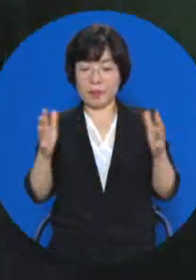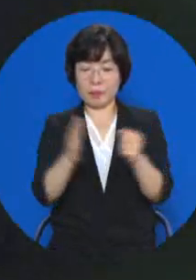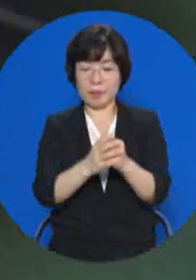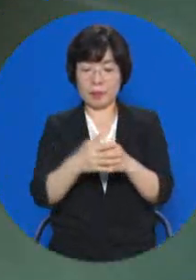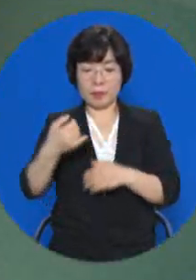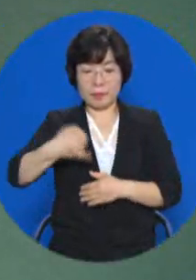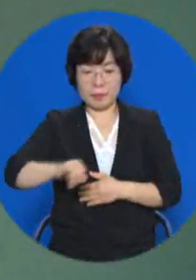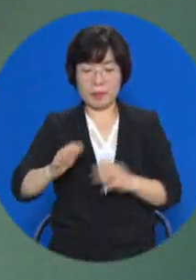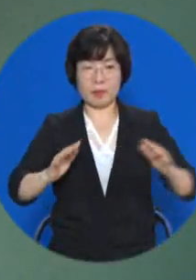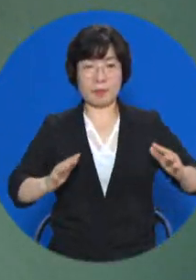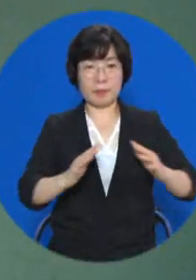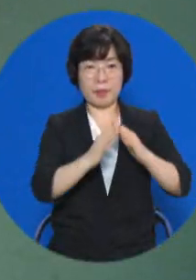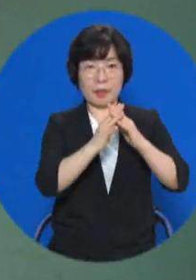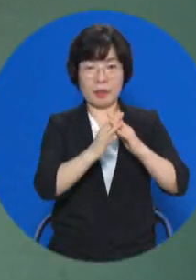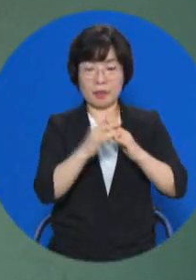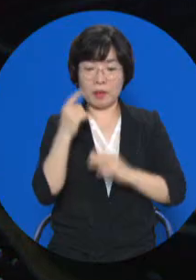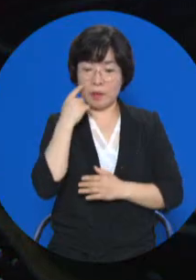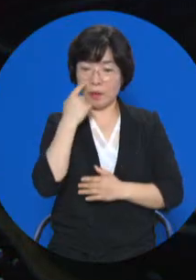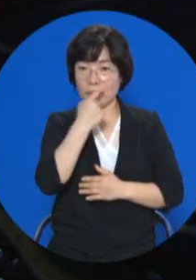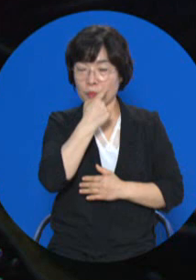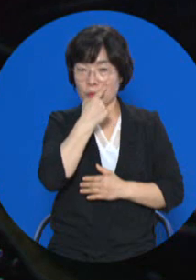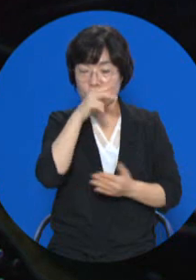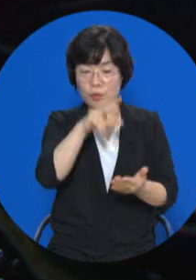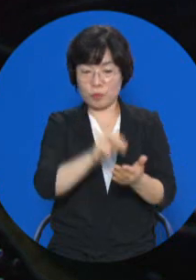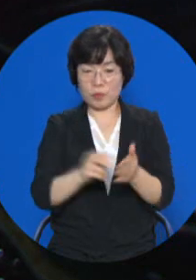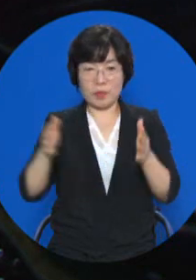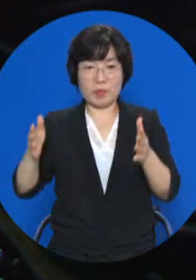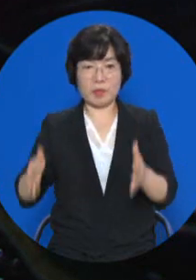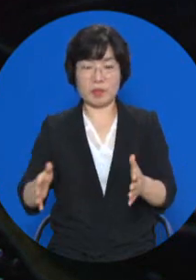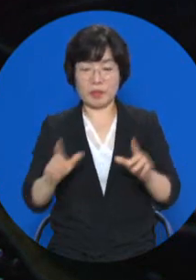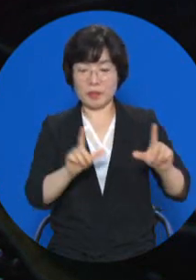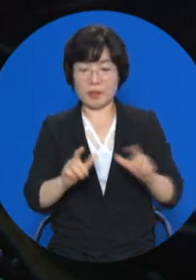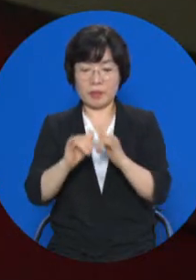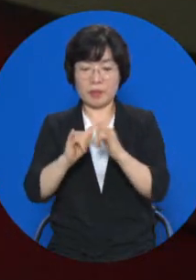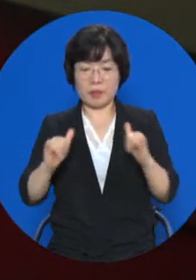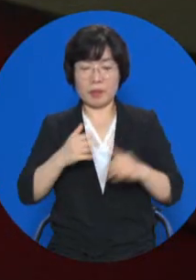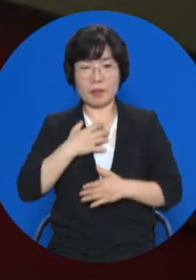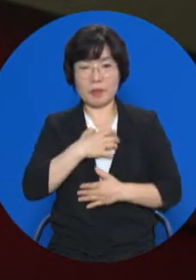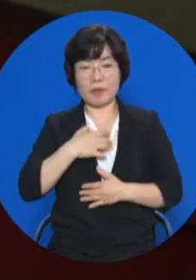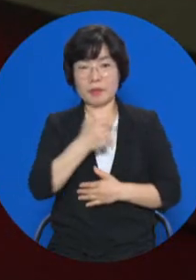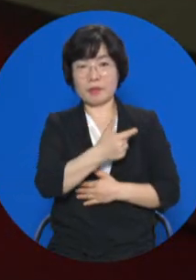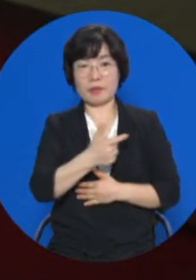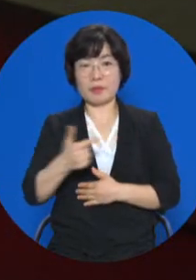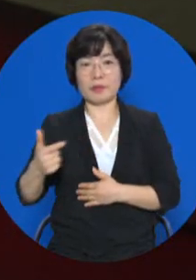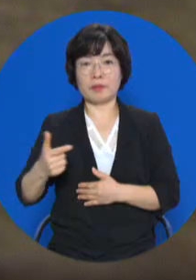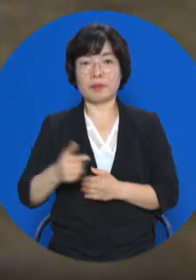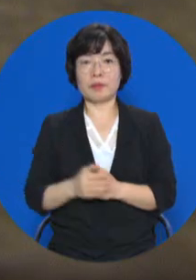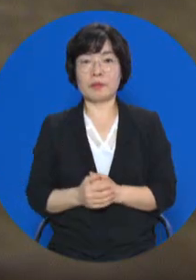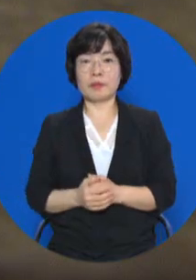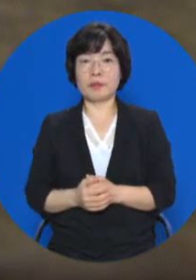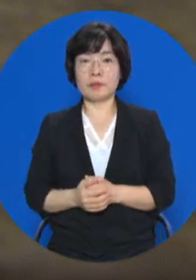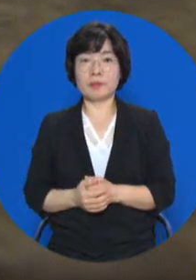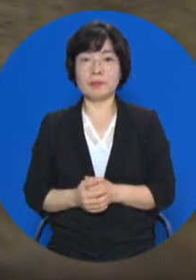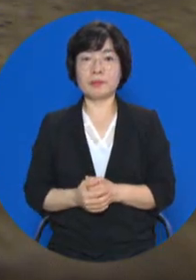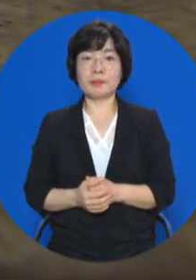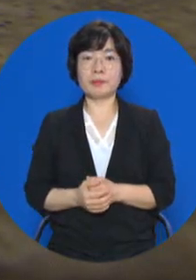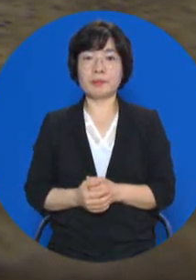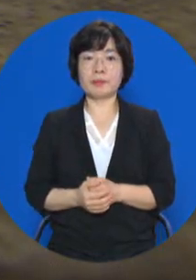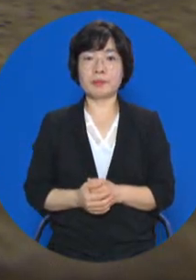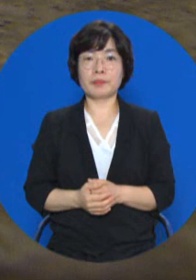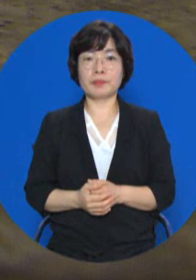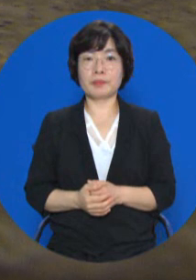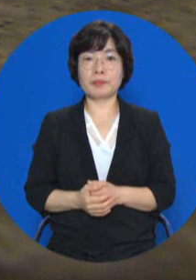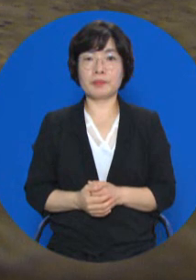부실 시공과 하자 보수 보증 시스템의 허점 사이에서 입주민들의 소가리가 갈수록 깊어지고 있습니다. MBC